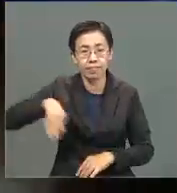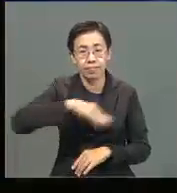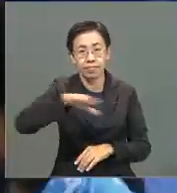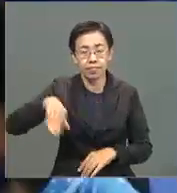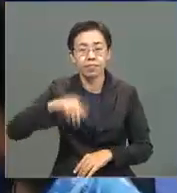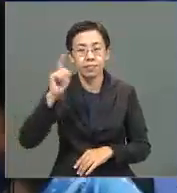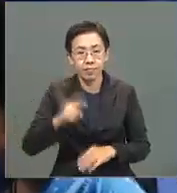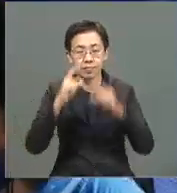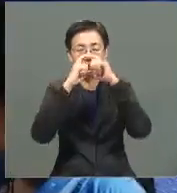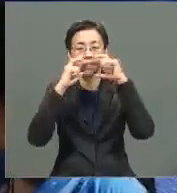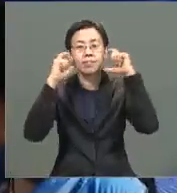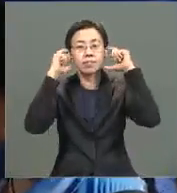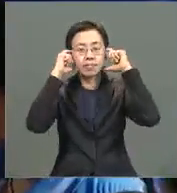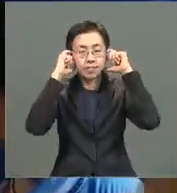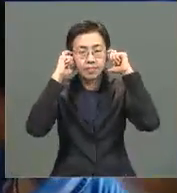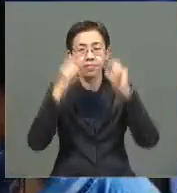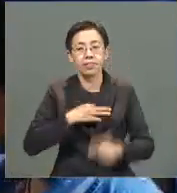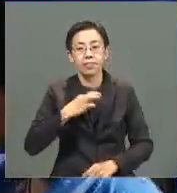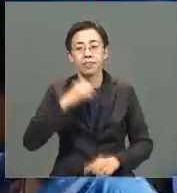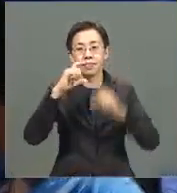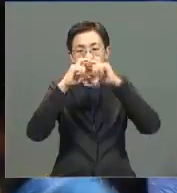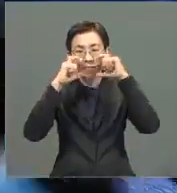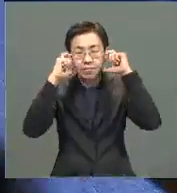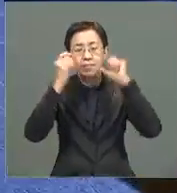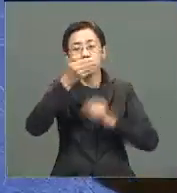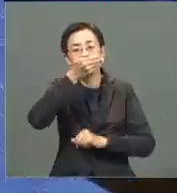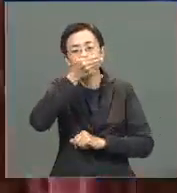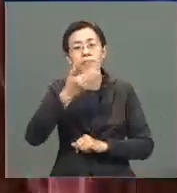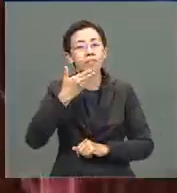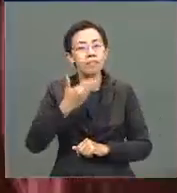โรงเรียนเนี่ยก็จะต้องสวมหน้ากากอนามัยหรือว่าหน้ากากผ้าด้วยนะครับ